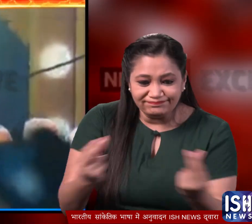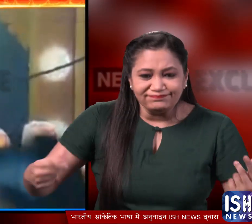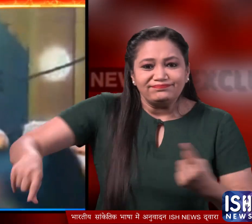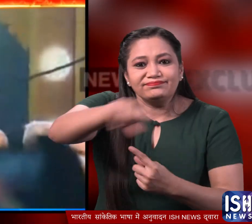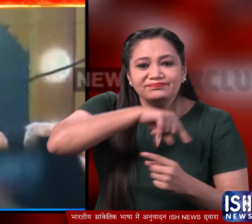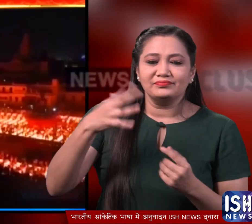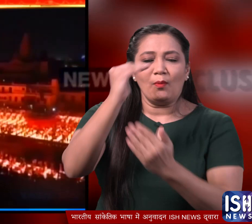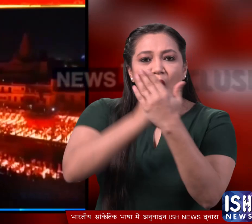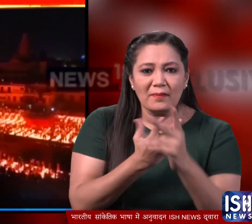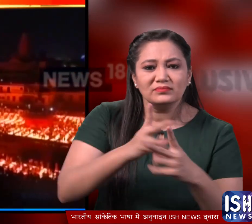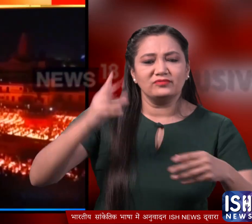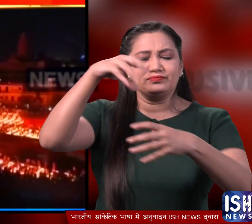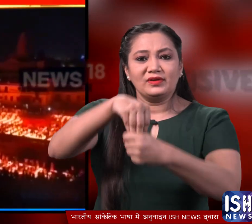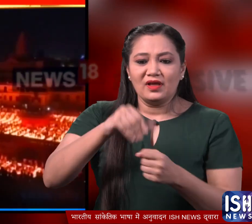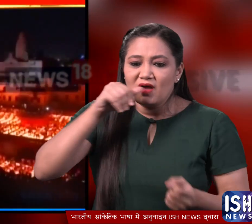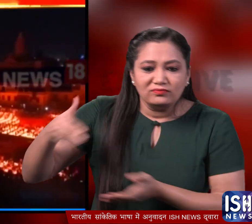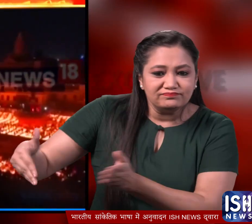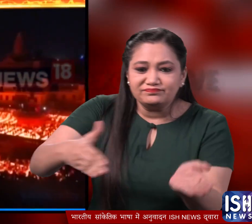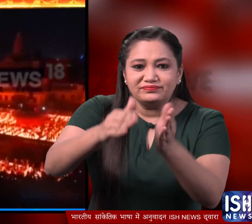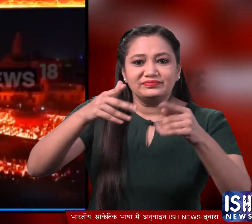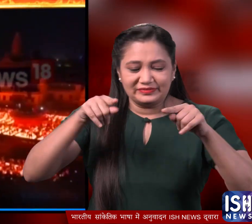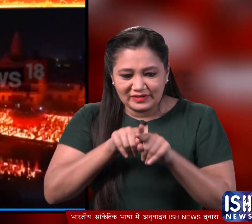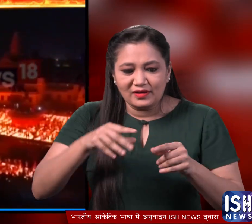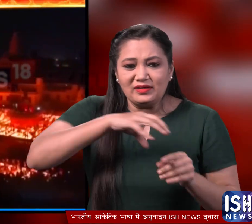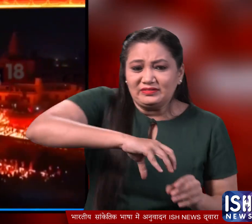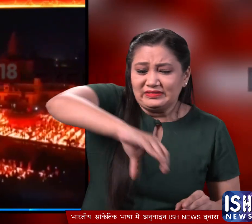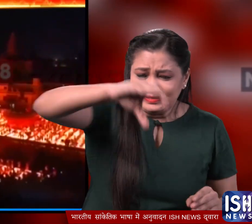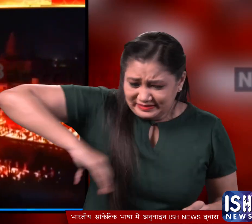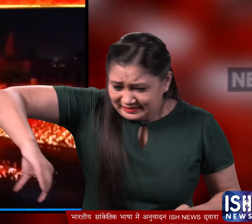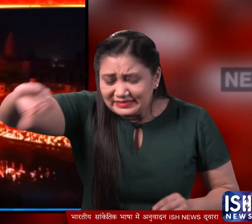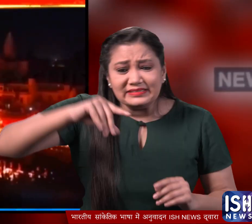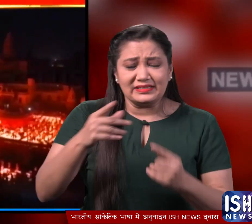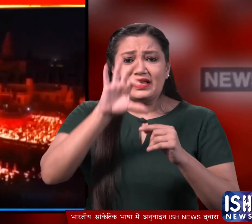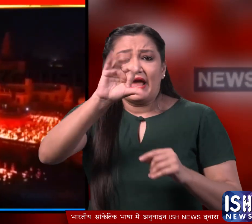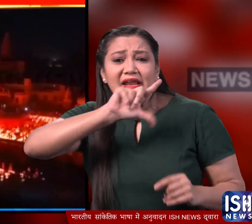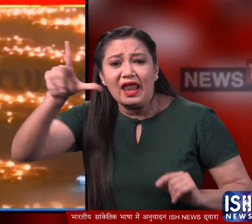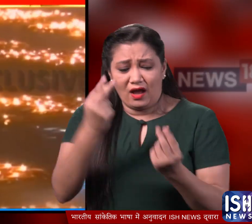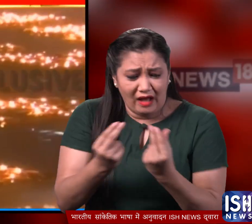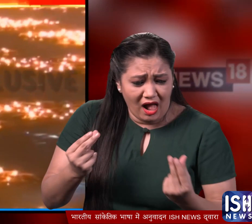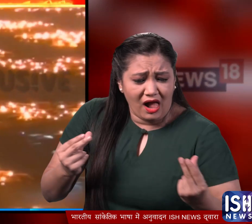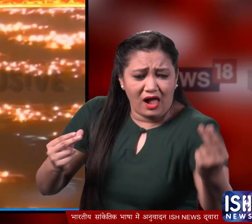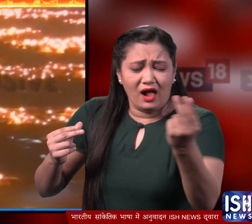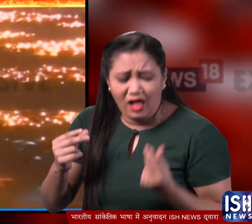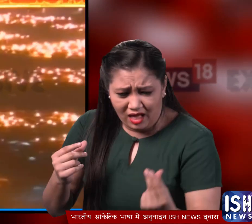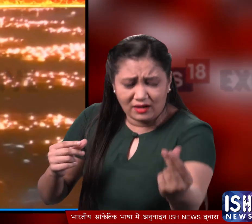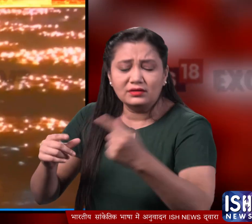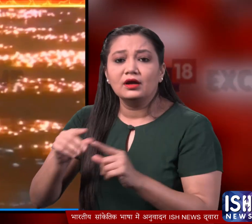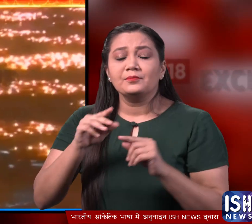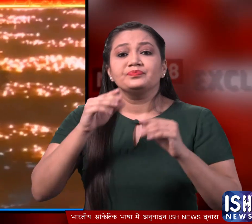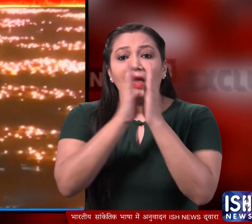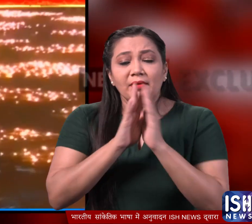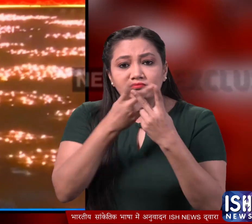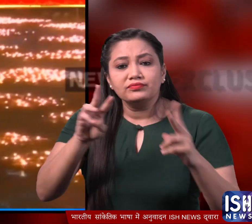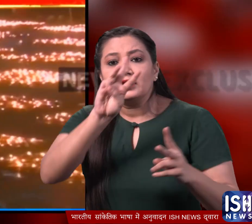کے پرو کا حصہ بنے شام ہوتے ہی سریو کے 32 گھاٹوں پر لگے نو لاکھ دیے جگمگانے لگے اس کے علاوہ مندروں میں بھی تین